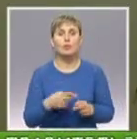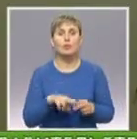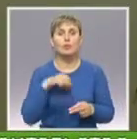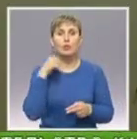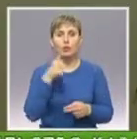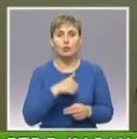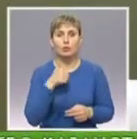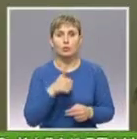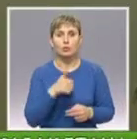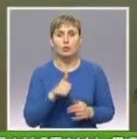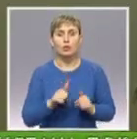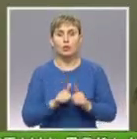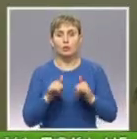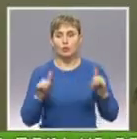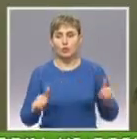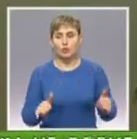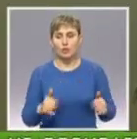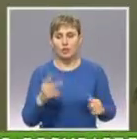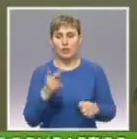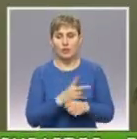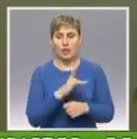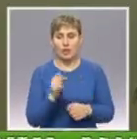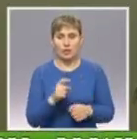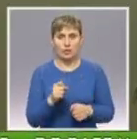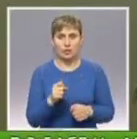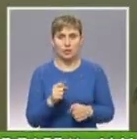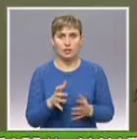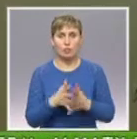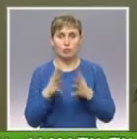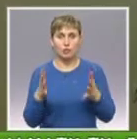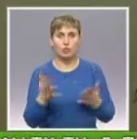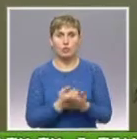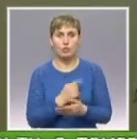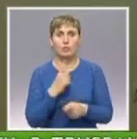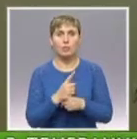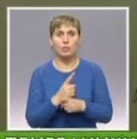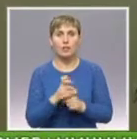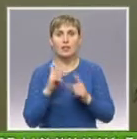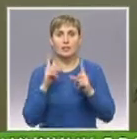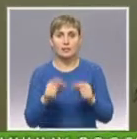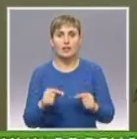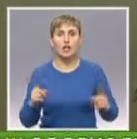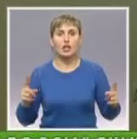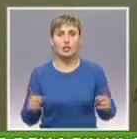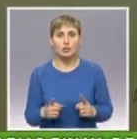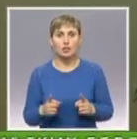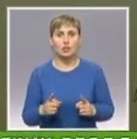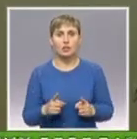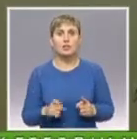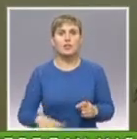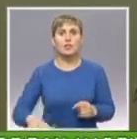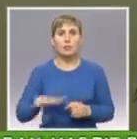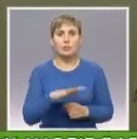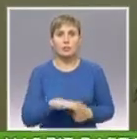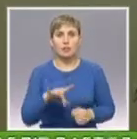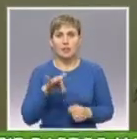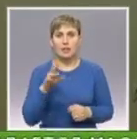году увеличилось в два раза больше выставлено запрет на выезд, ограничение за пределы РК.